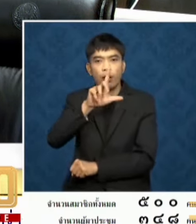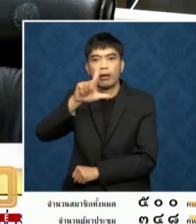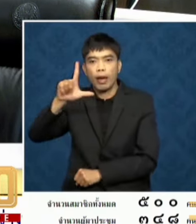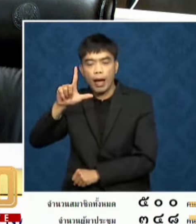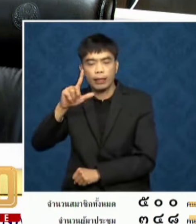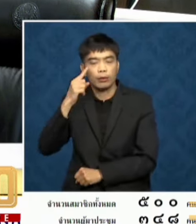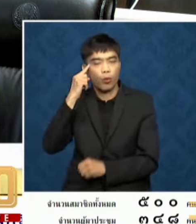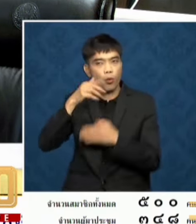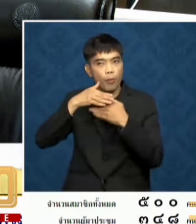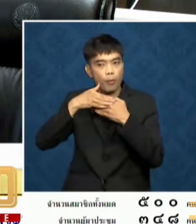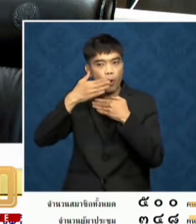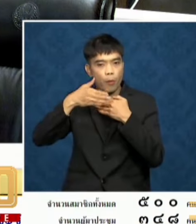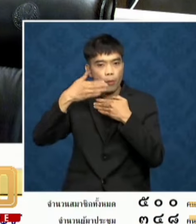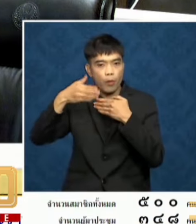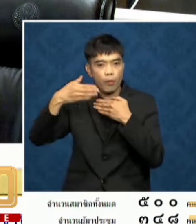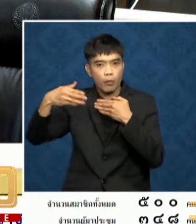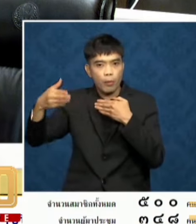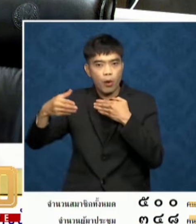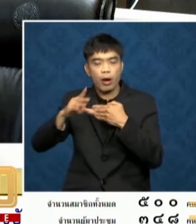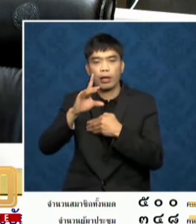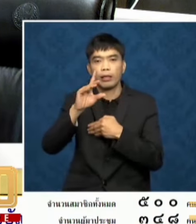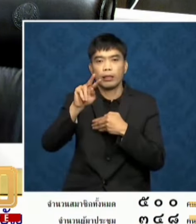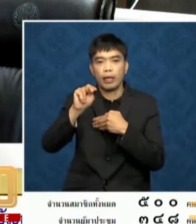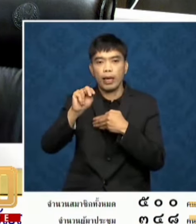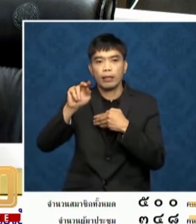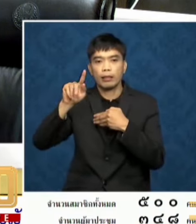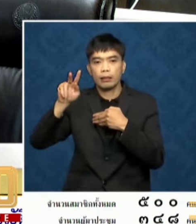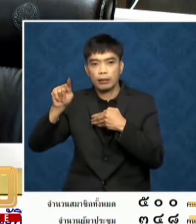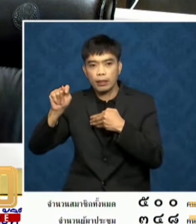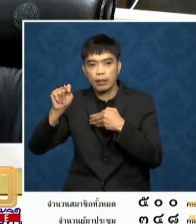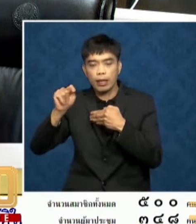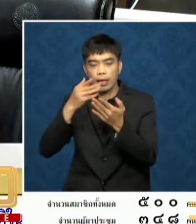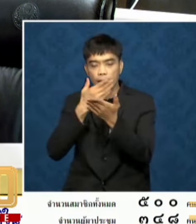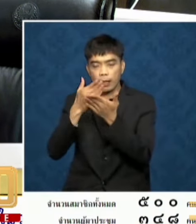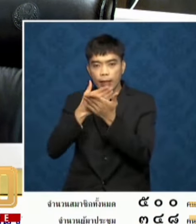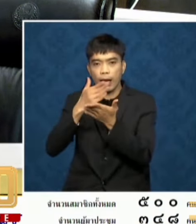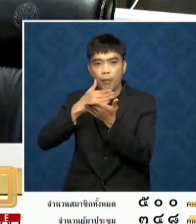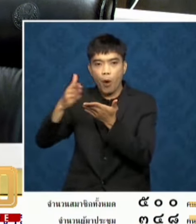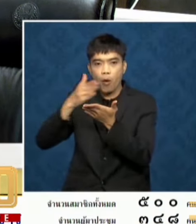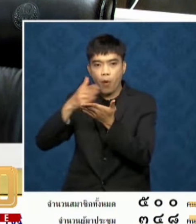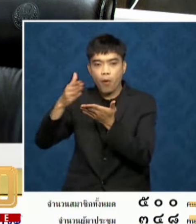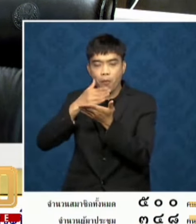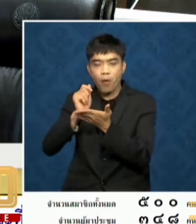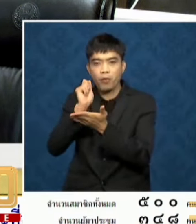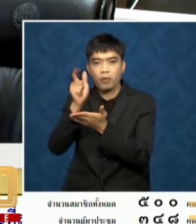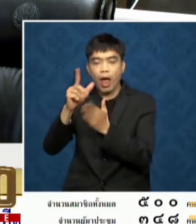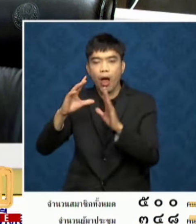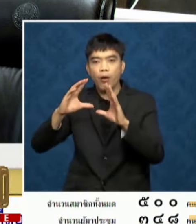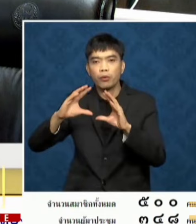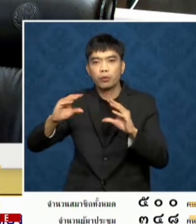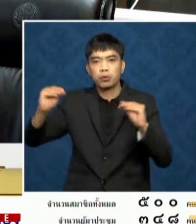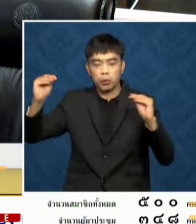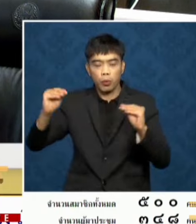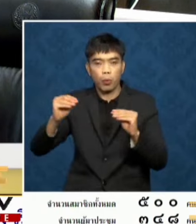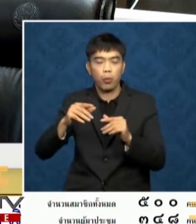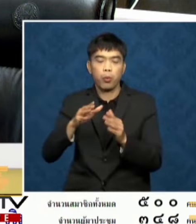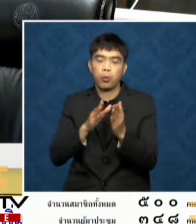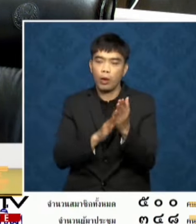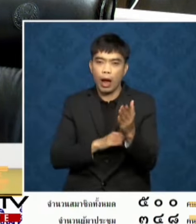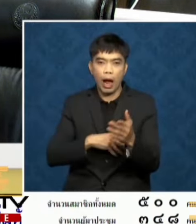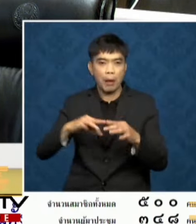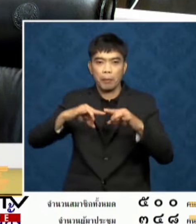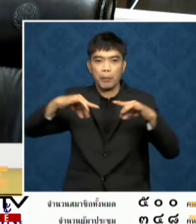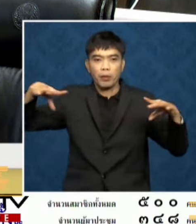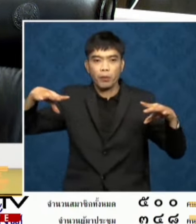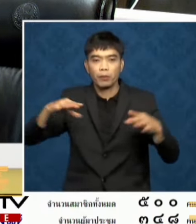ครับกว่า NT จะได้รับชำระหนี้หมดนะฮะซึ่งเรื่องนี้ผมคิดว่าเป็นการจัดสรรงบประมาณที่ผิดฝาผิดตัวเพราะเหตุ